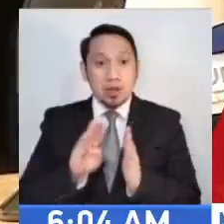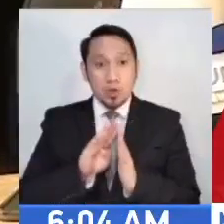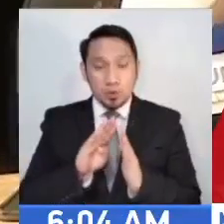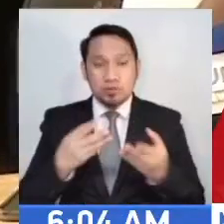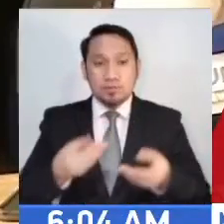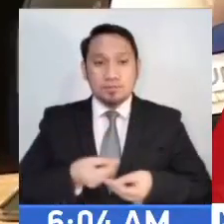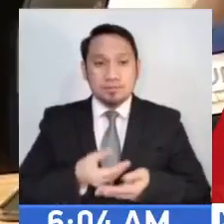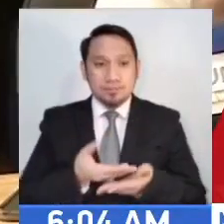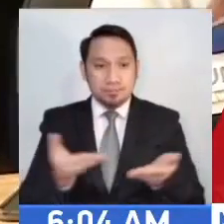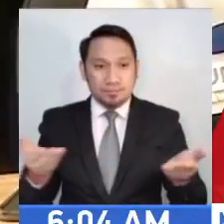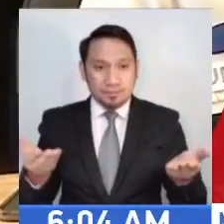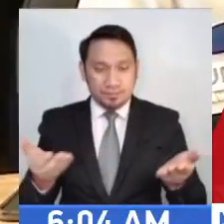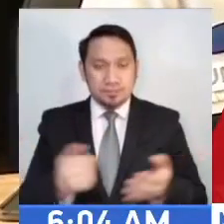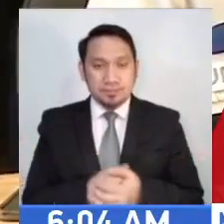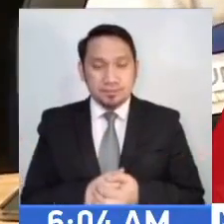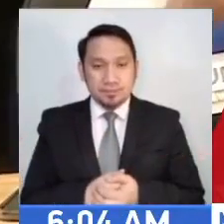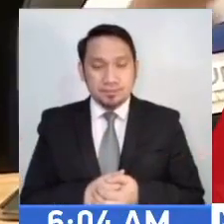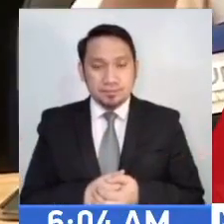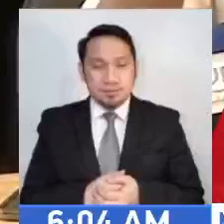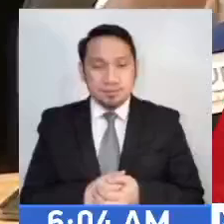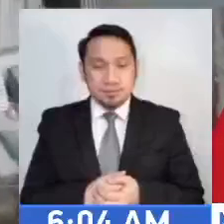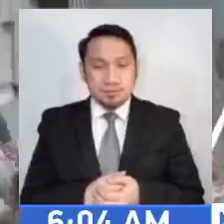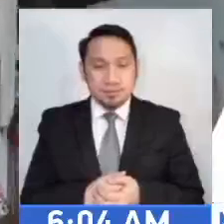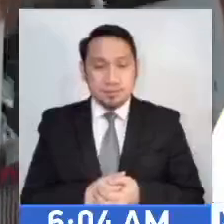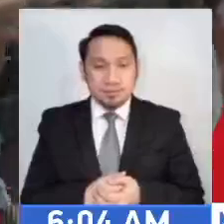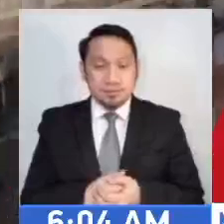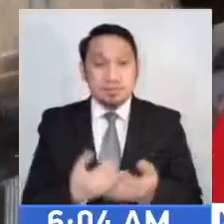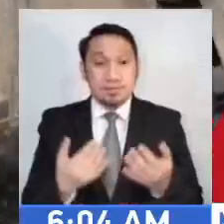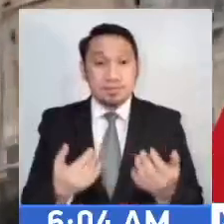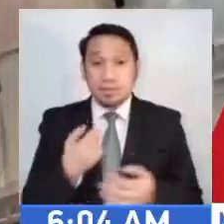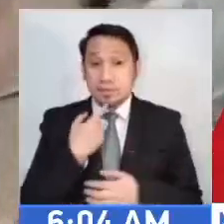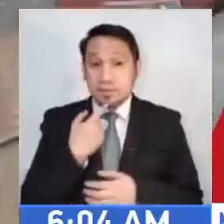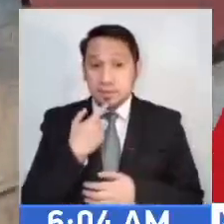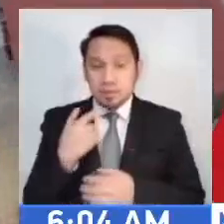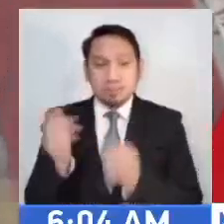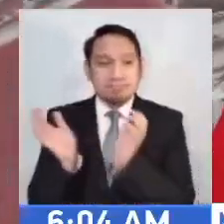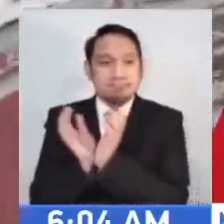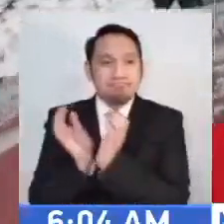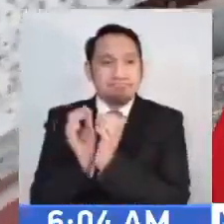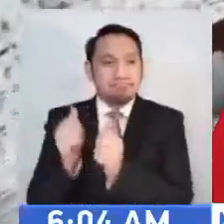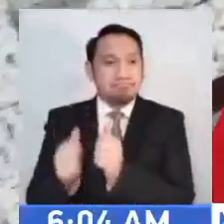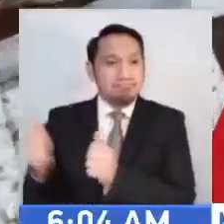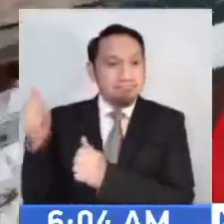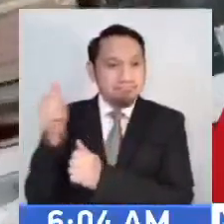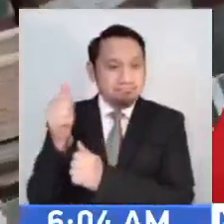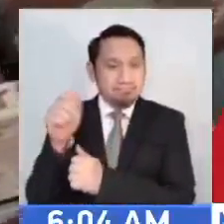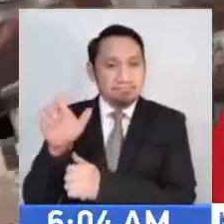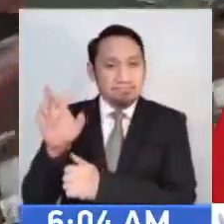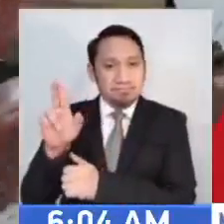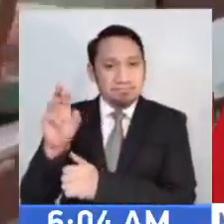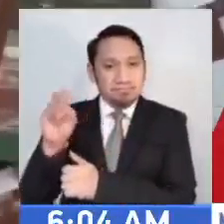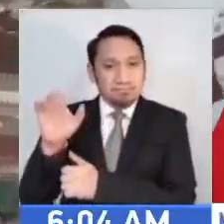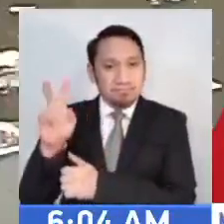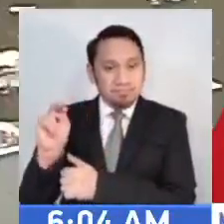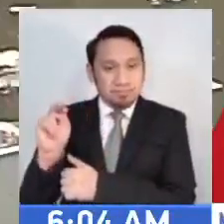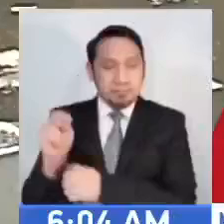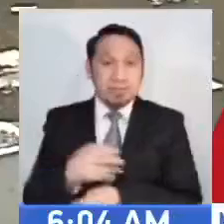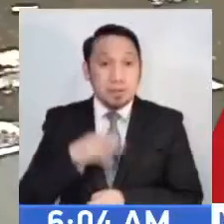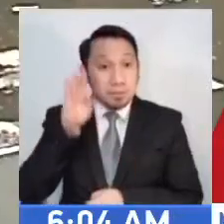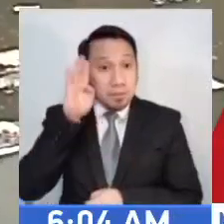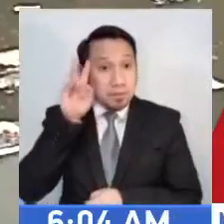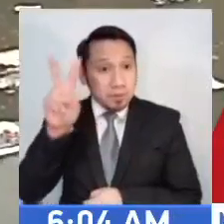financial assistance. Kaugnay po nito, ayon kay DSWD Secretary Erwin Tulfo, nais daw ni Pangulong Bongbong Marcos na linisin